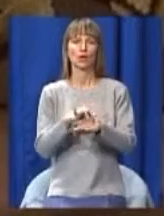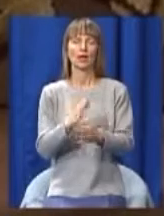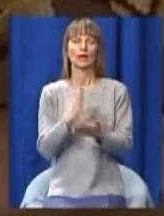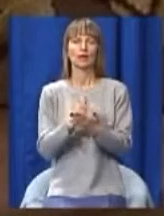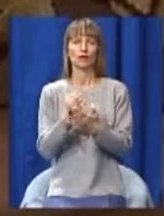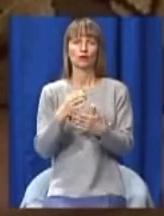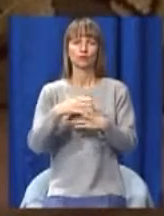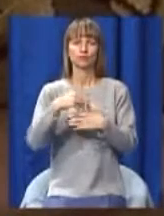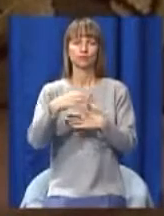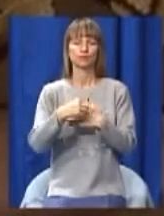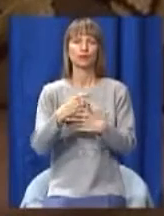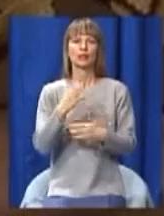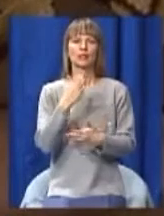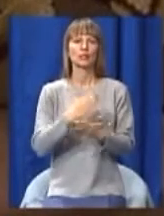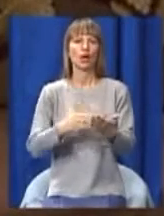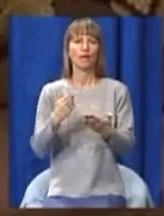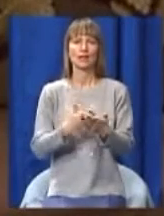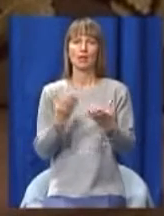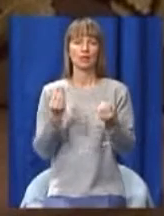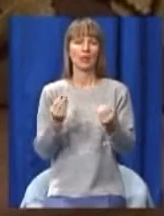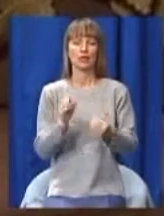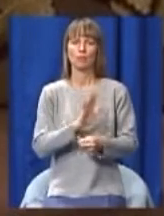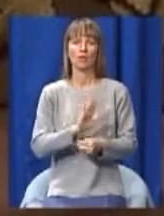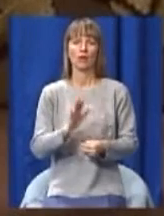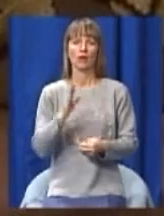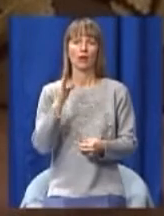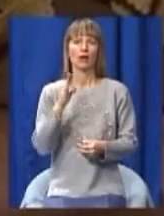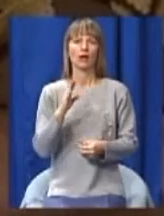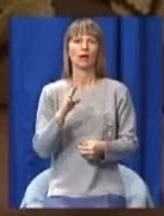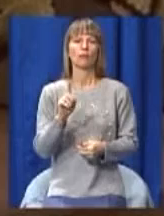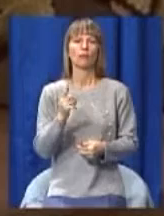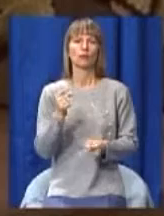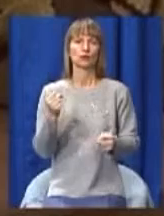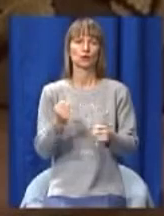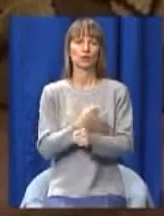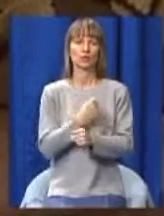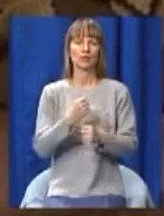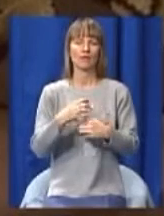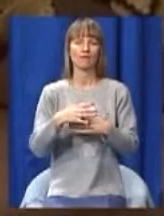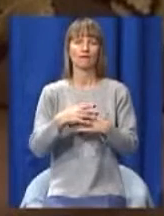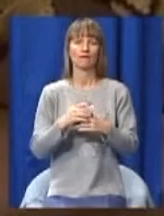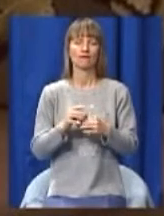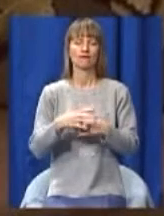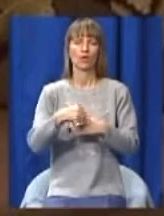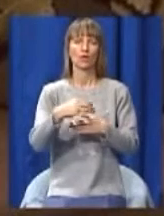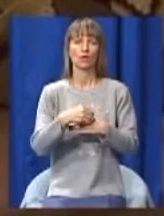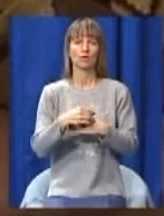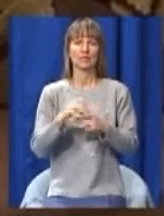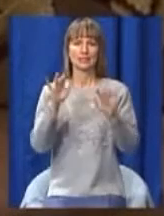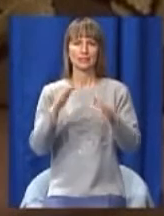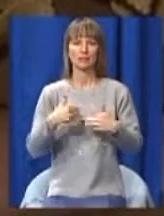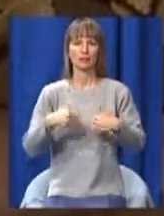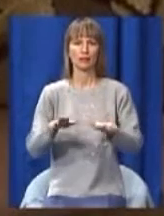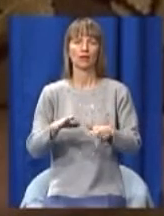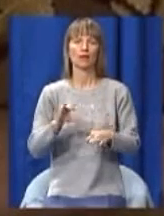підшерсток, який зовсім не намокає. Бо довге, жорстке хутряне волосся відштовхує сніг